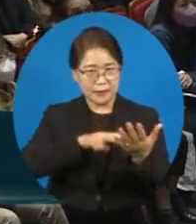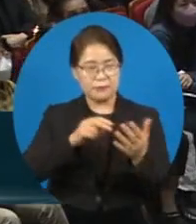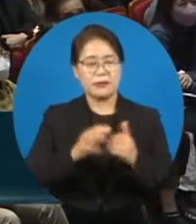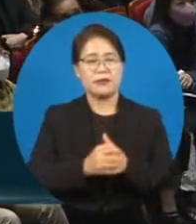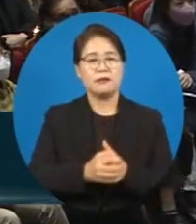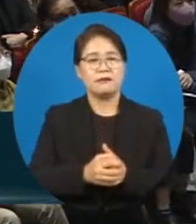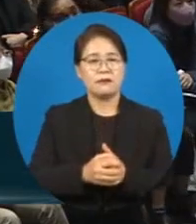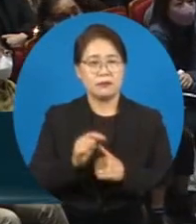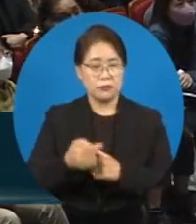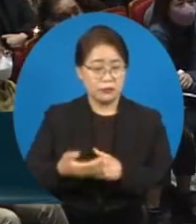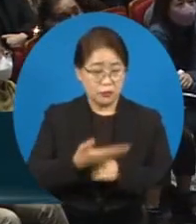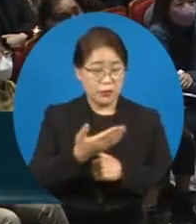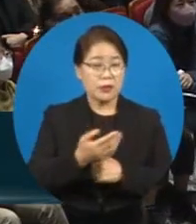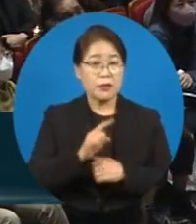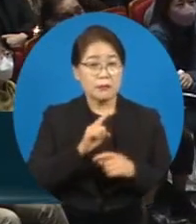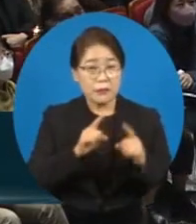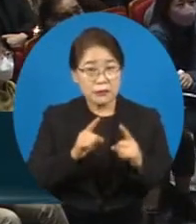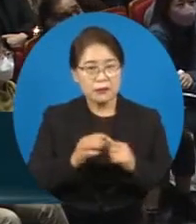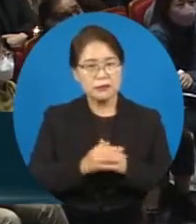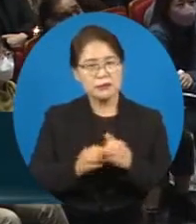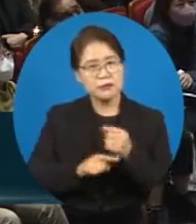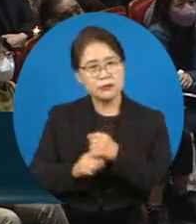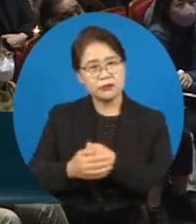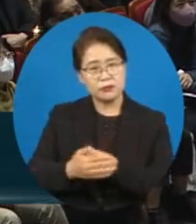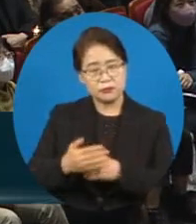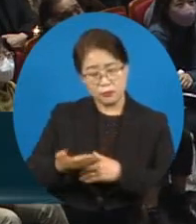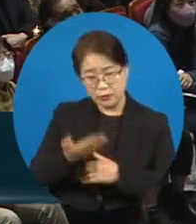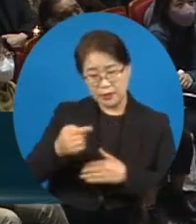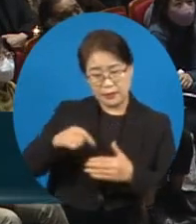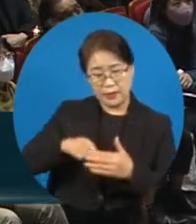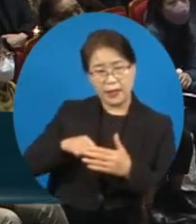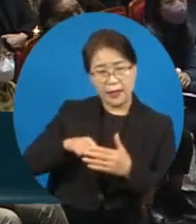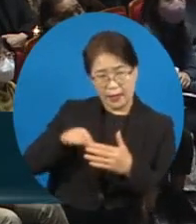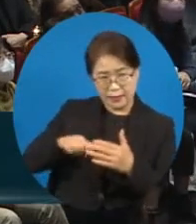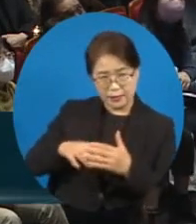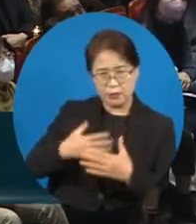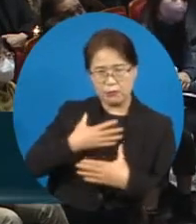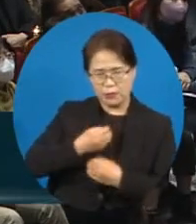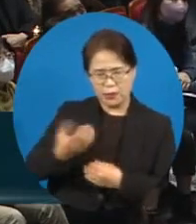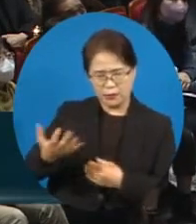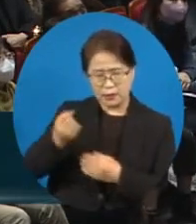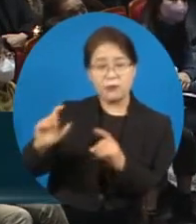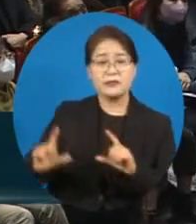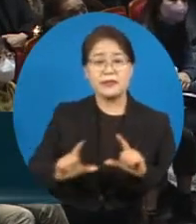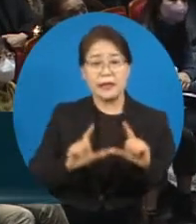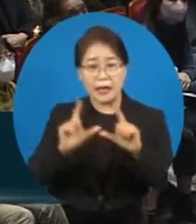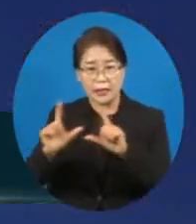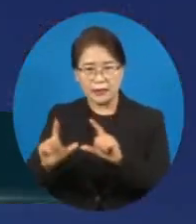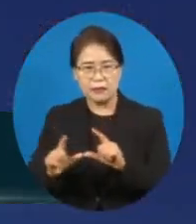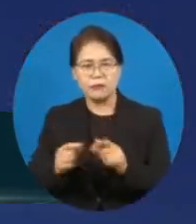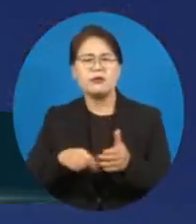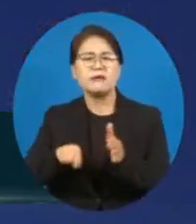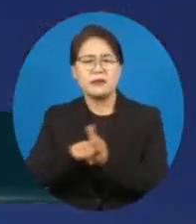이것을 너희에게 이르는 것은 너희로 너 안에서 평안을 누리게 하려 함이라